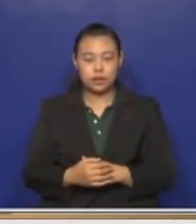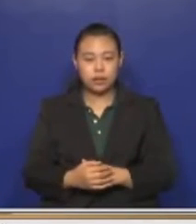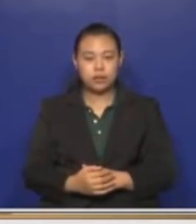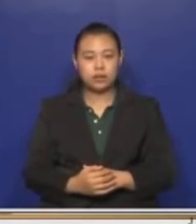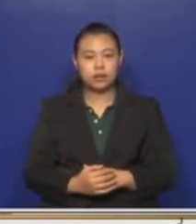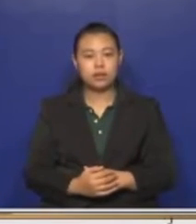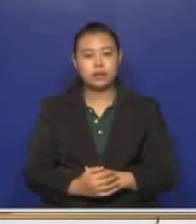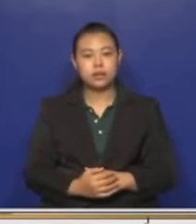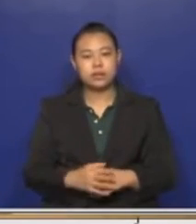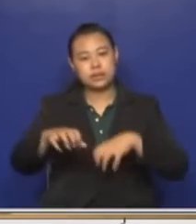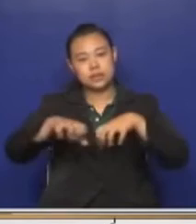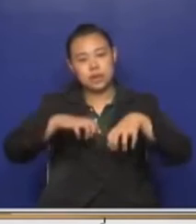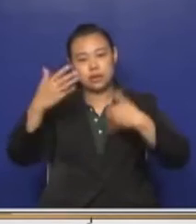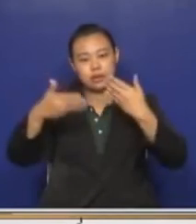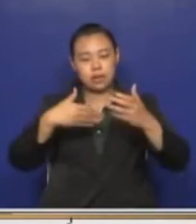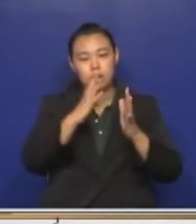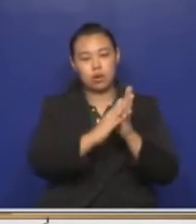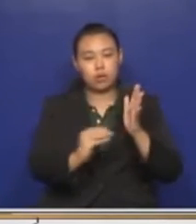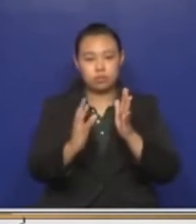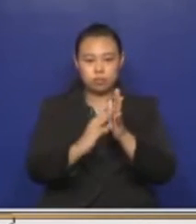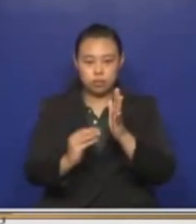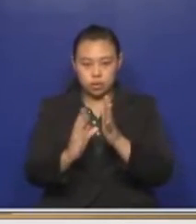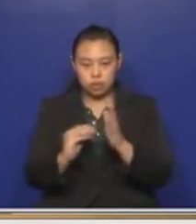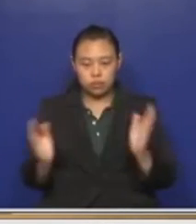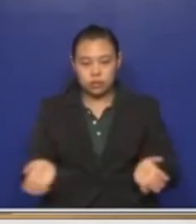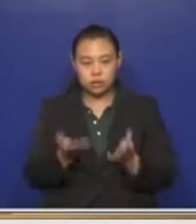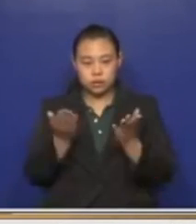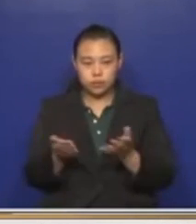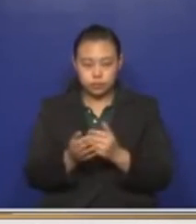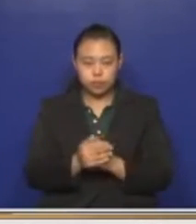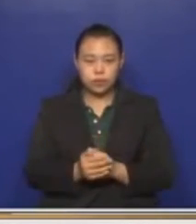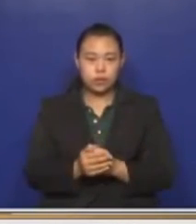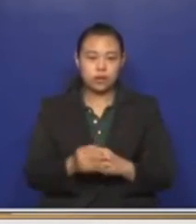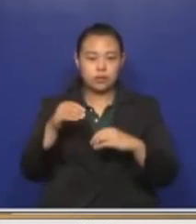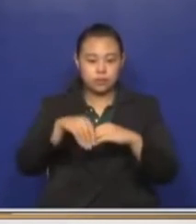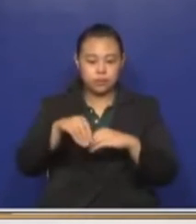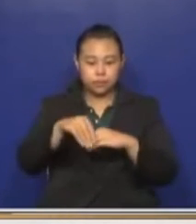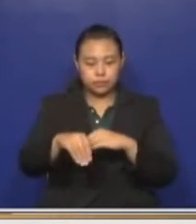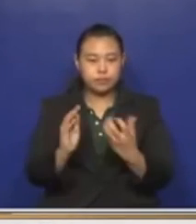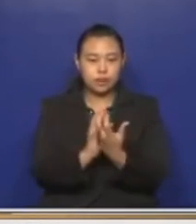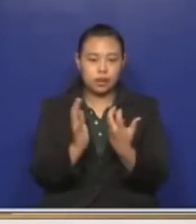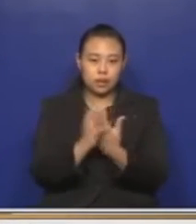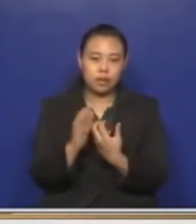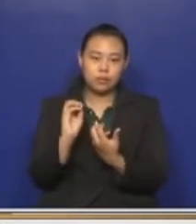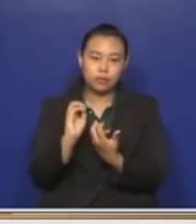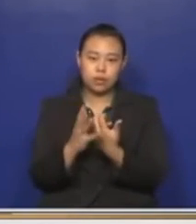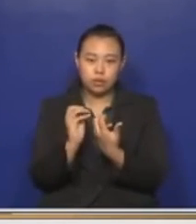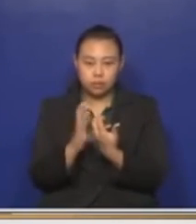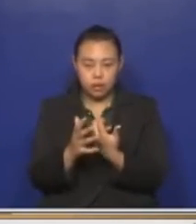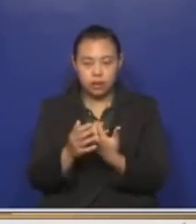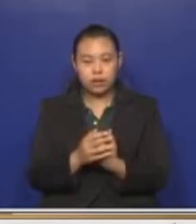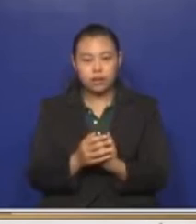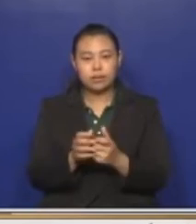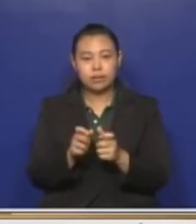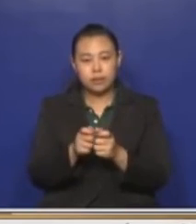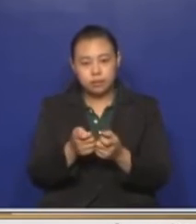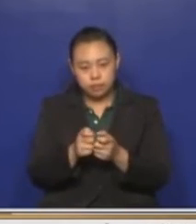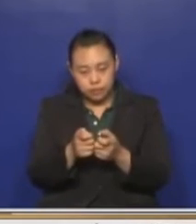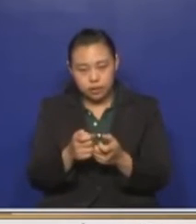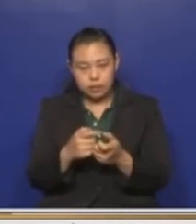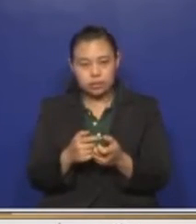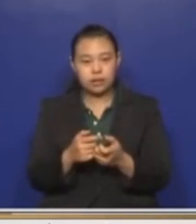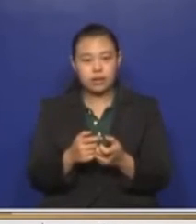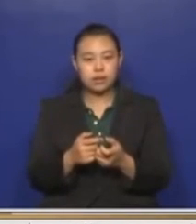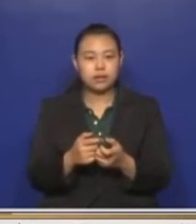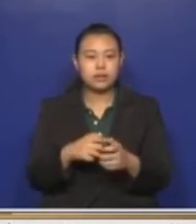หรือสนับสนุนพืชพันธุ์เมล็ดพันธุ์ผักผลไม้หรือผักปลอดสารพิษต่างๆนะคะเพื่อเ